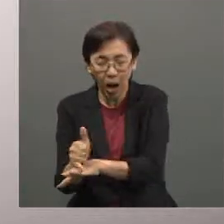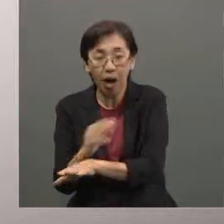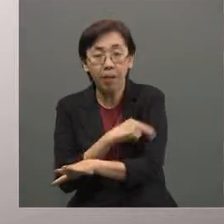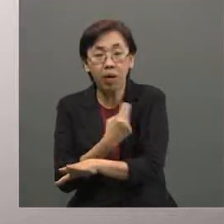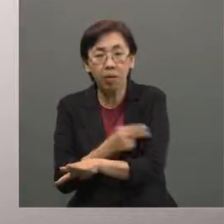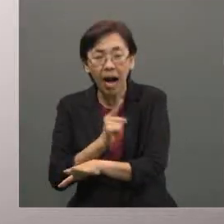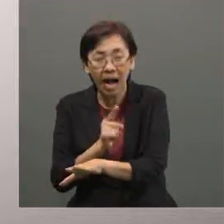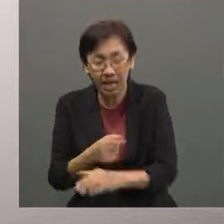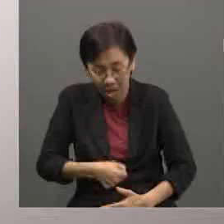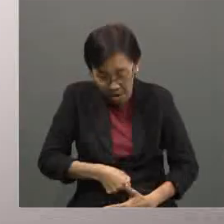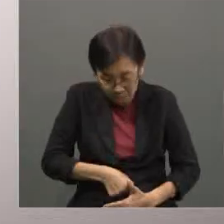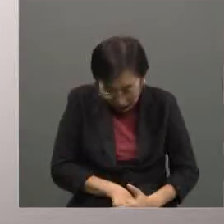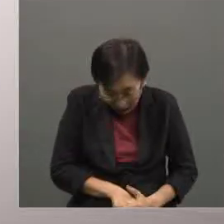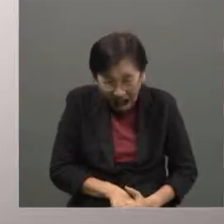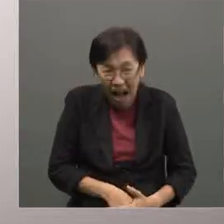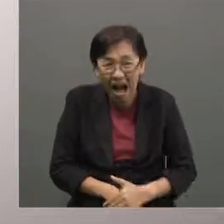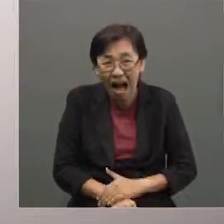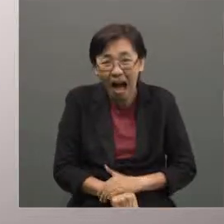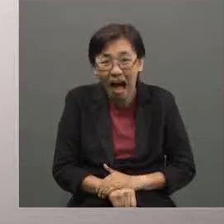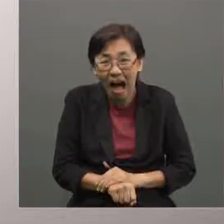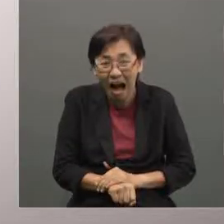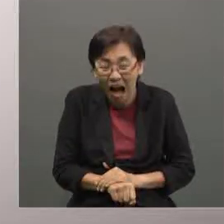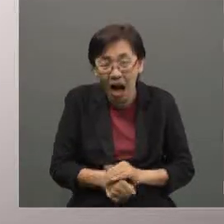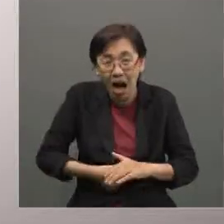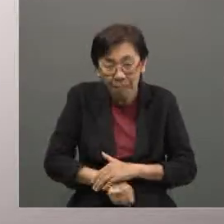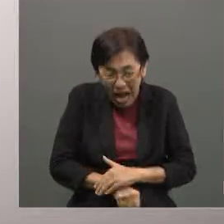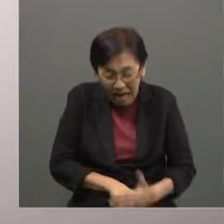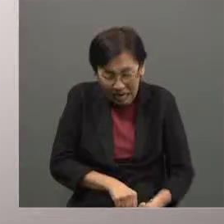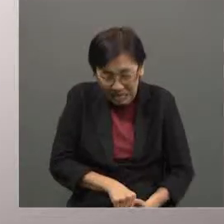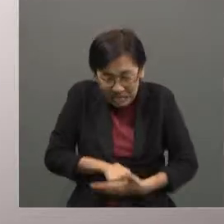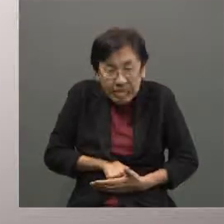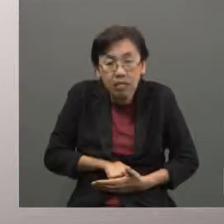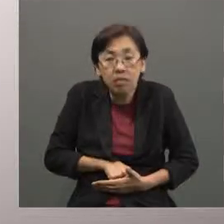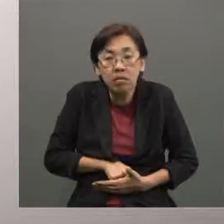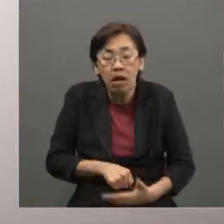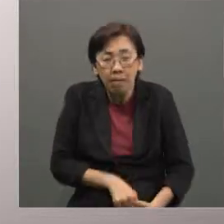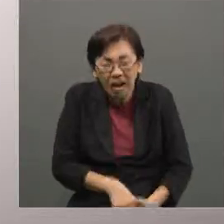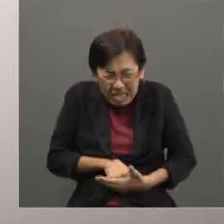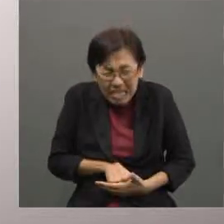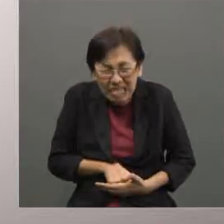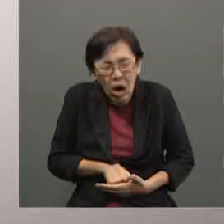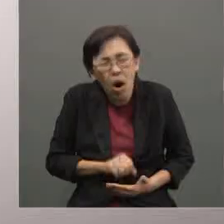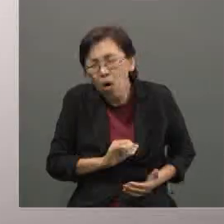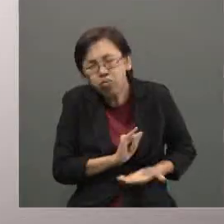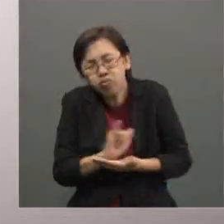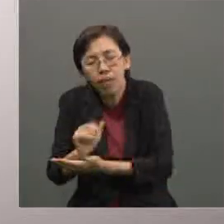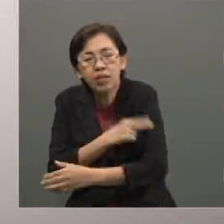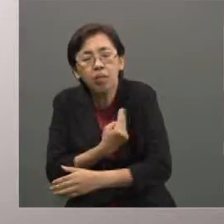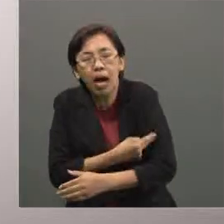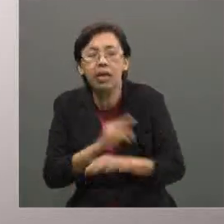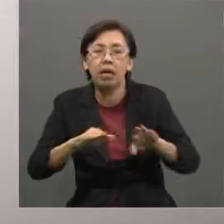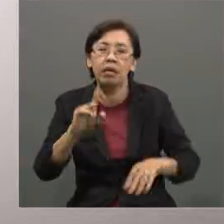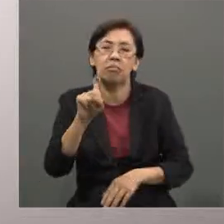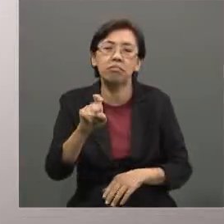ศีรษะเด็กโผล่ออกมาสิ่งที่พยาบาลทำคือดันกลับเข้าไปอะจนกระทั่งไปถึงปลายทางสุดท้ายเด็กเสียชีวิตนะ